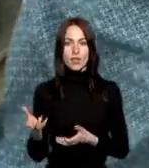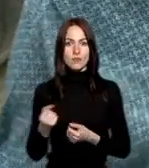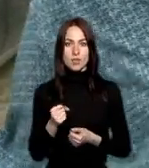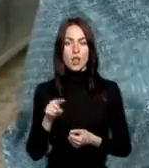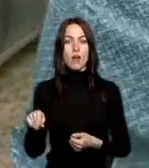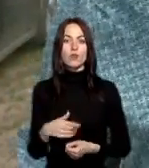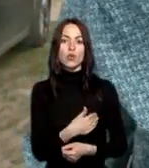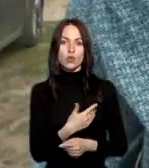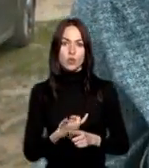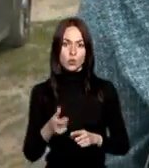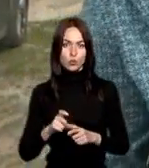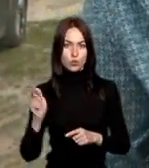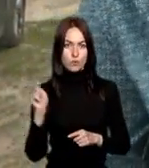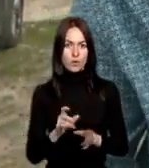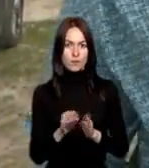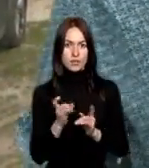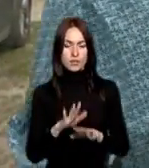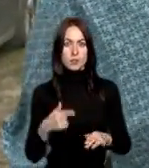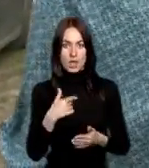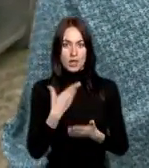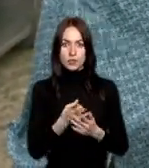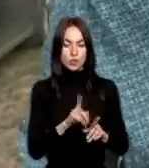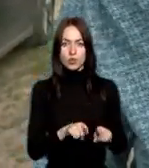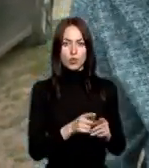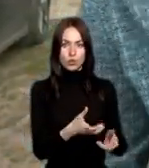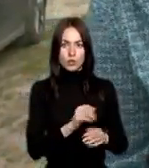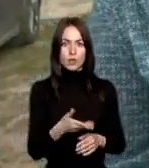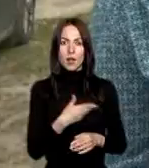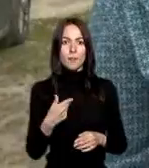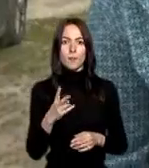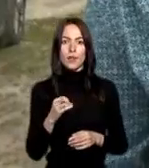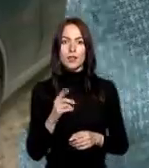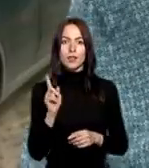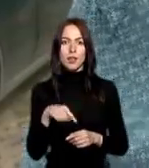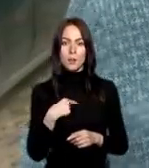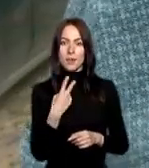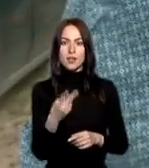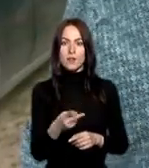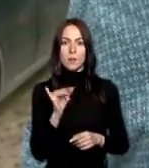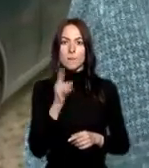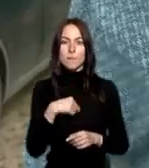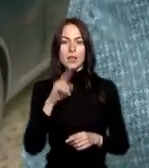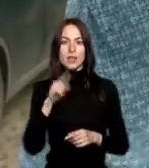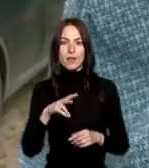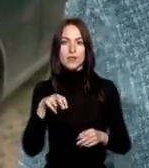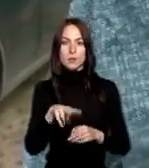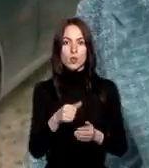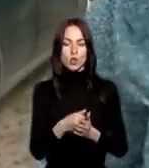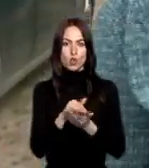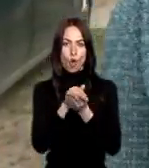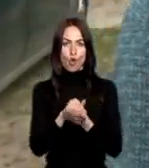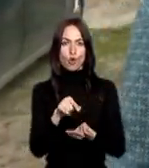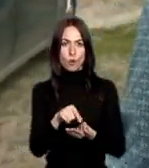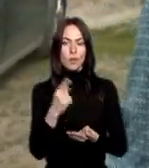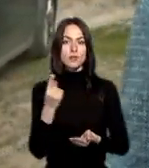дуже хотіли приїхати з дітьми. Я своїх дітей не взяла. Ми не те, що його не побачили, ми навіть не підійшли до гробу. Єдине, що коли